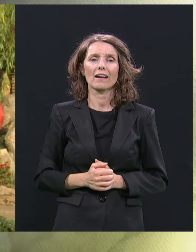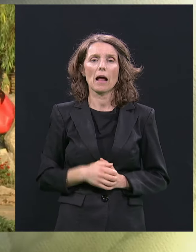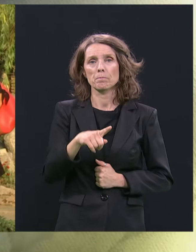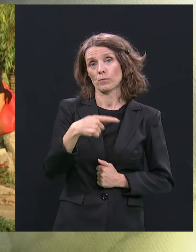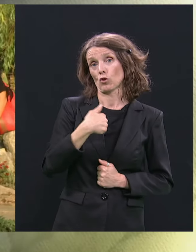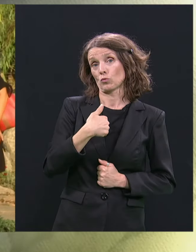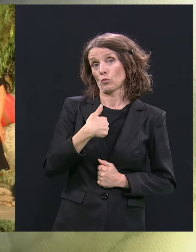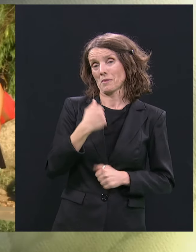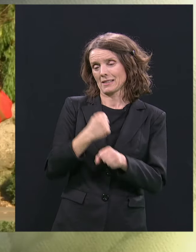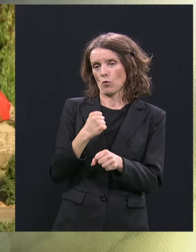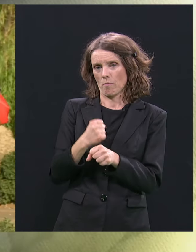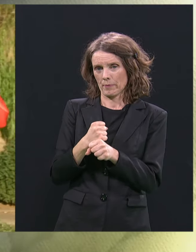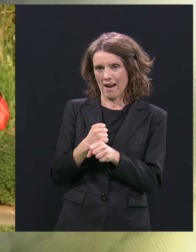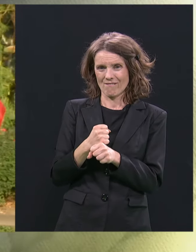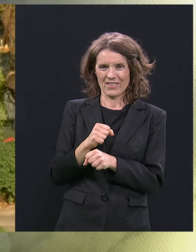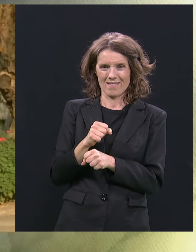sa